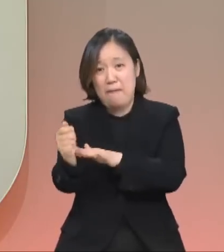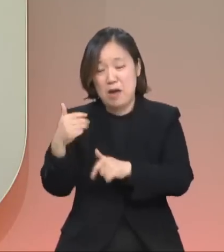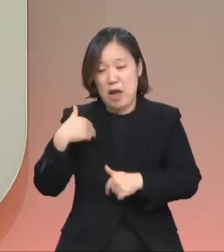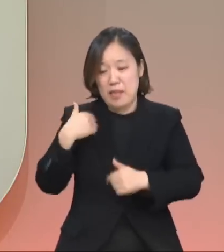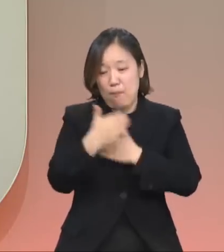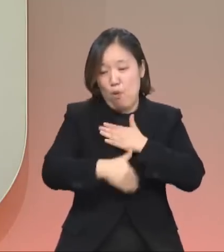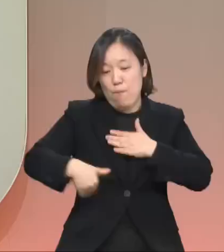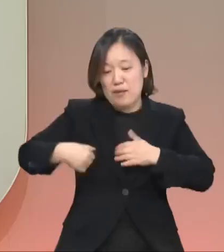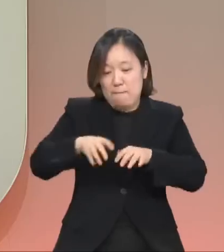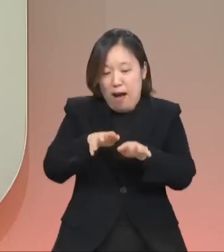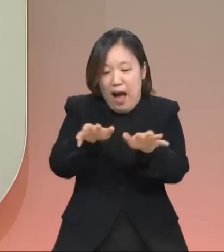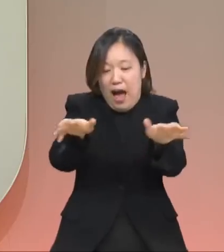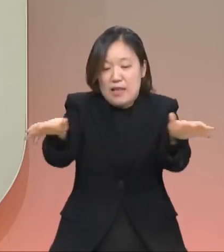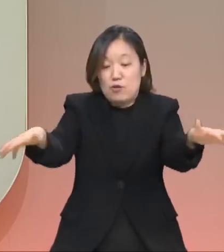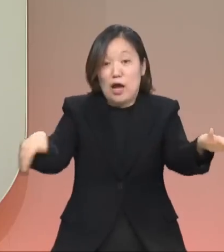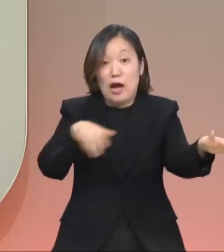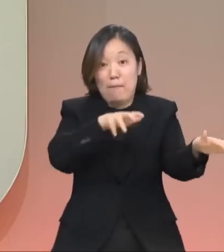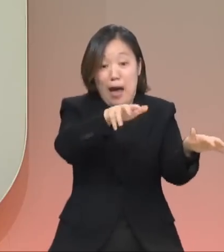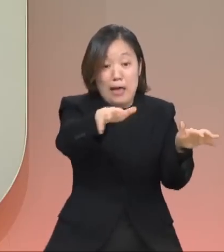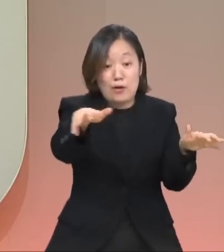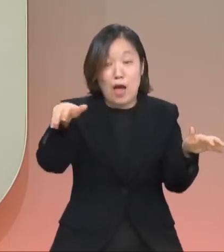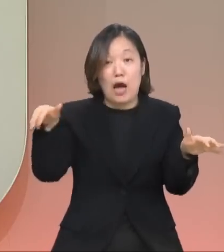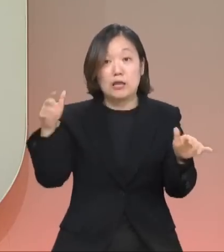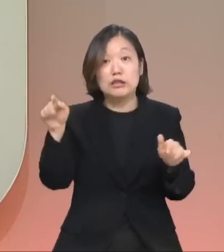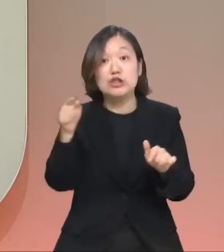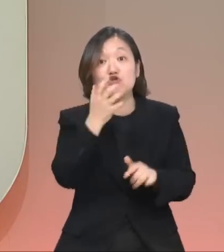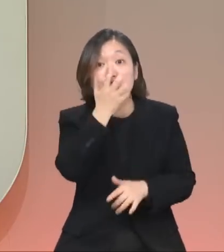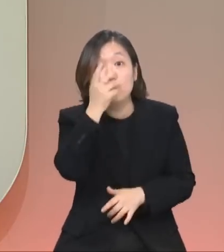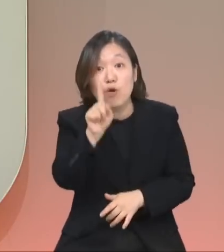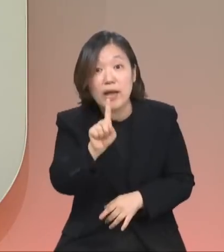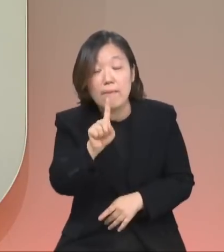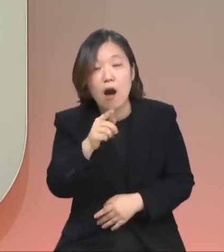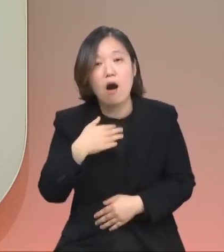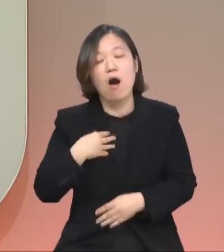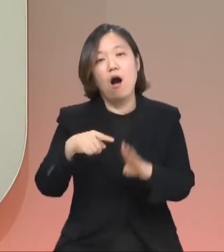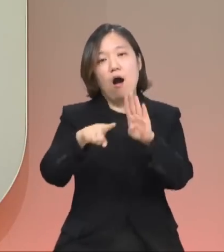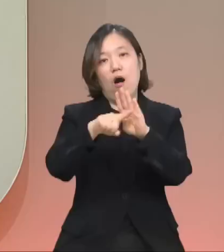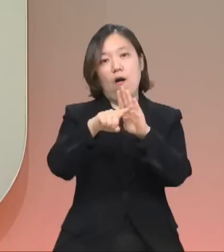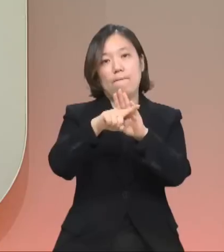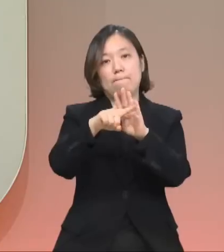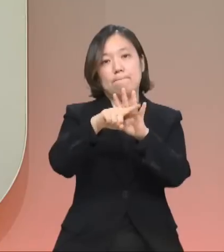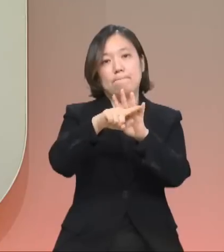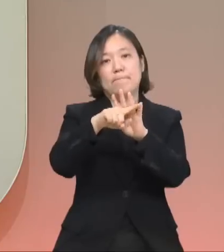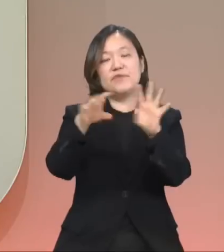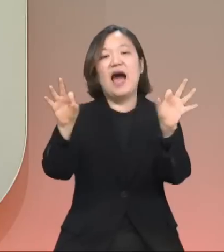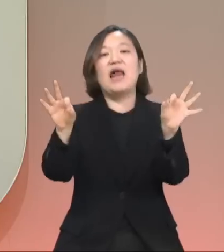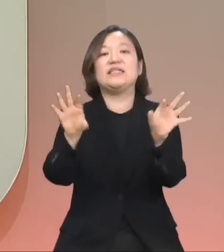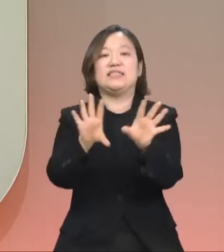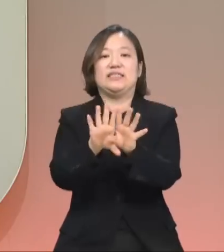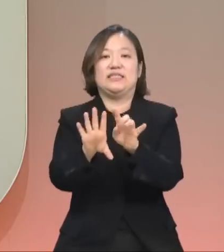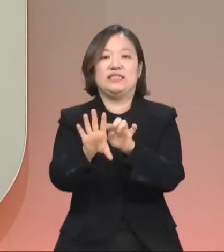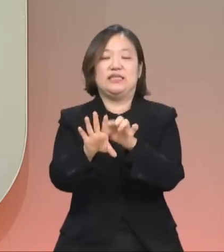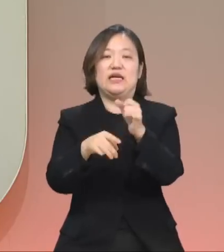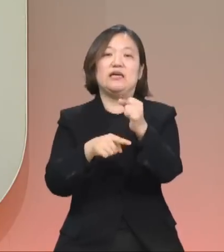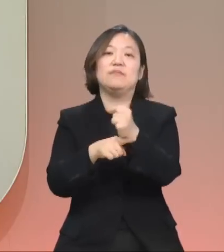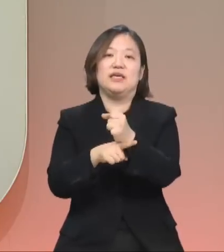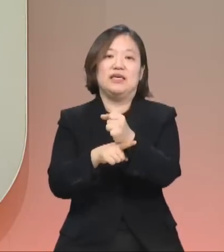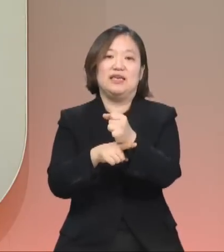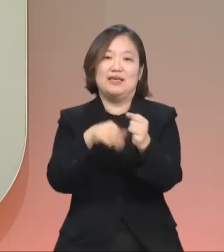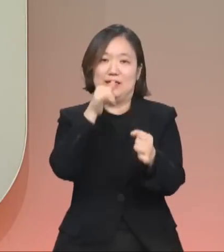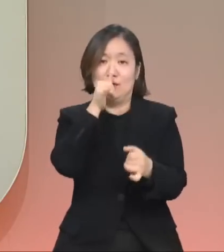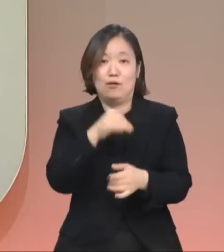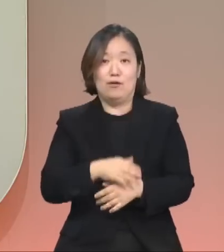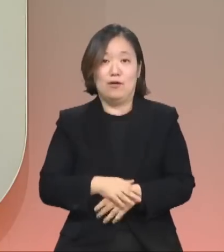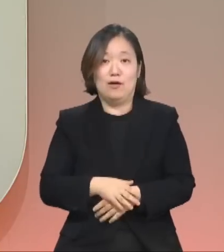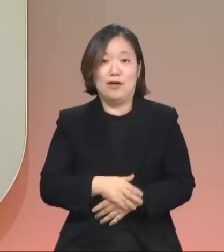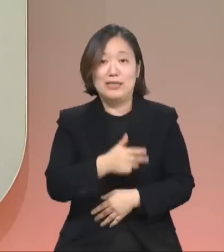빠져나가는 꿈은 업장 소멸을 상징하는 꿈이다라는게 실제로 그런 큰스님들 법문이나 경전에 나옵니다